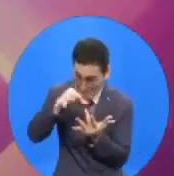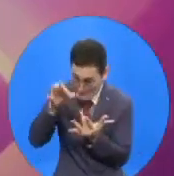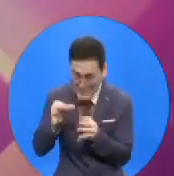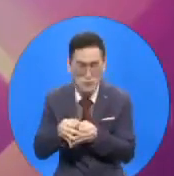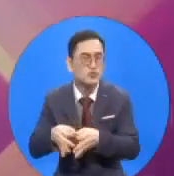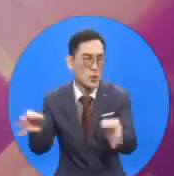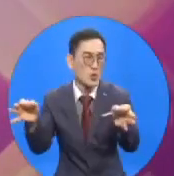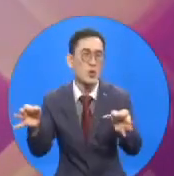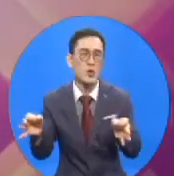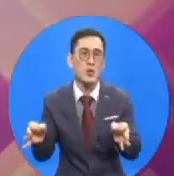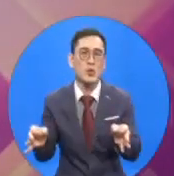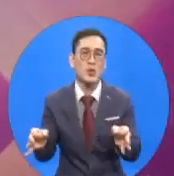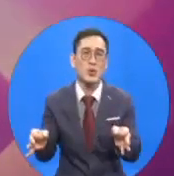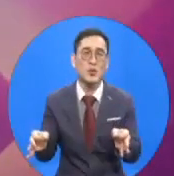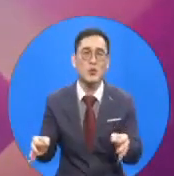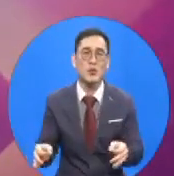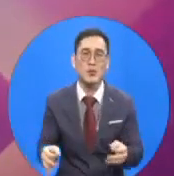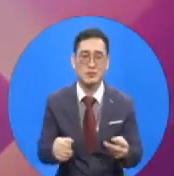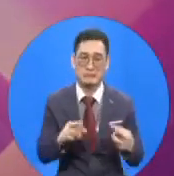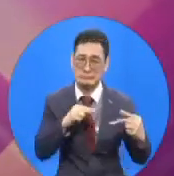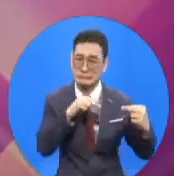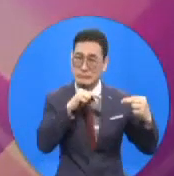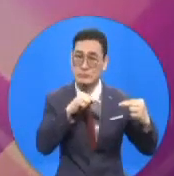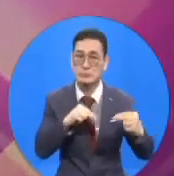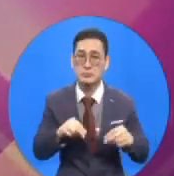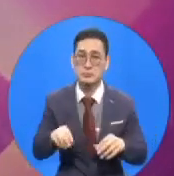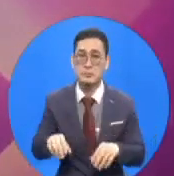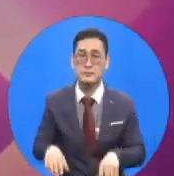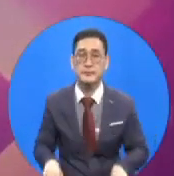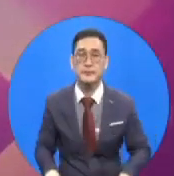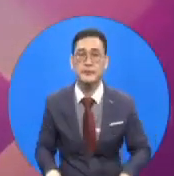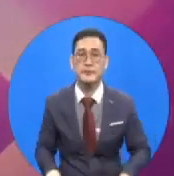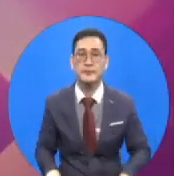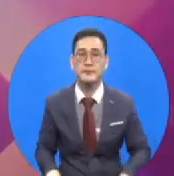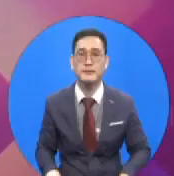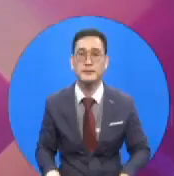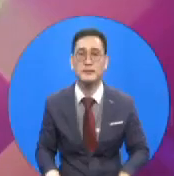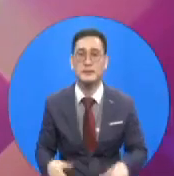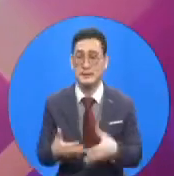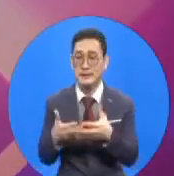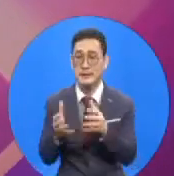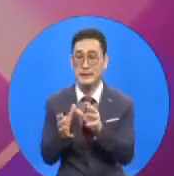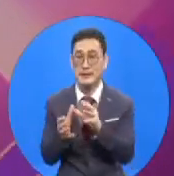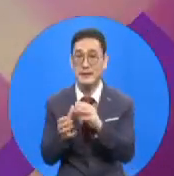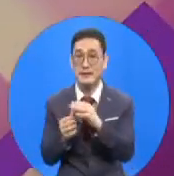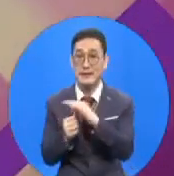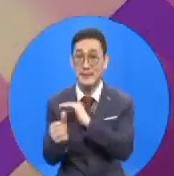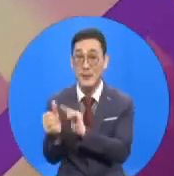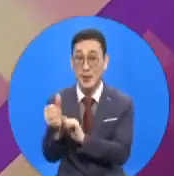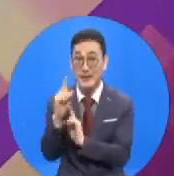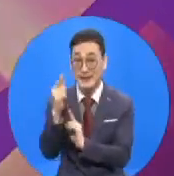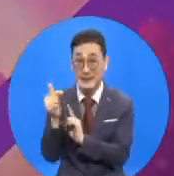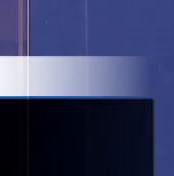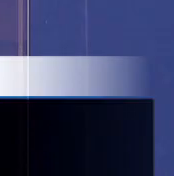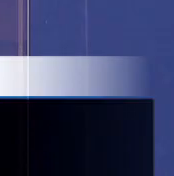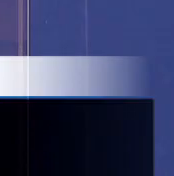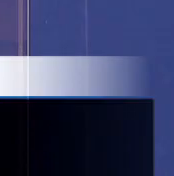된다라고 밝혔는데요. 초선 의원 김남국 의원은 이를 비난하기도 했습니다. 들어보시죠.